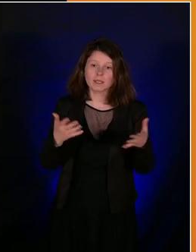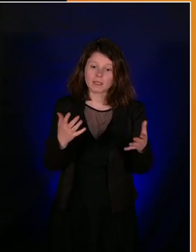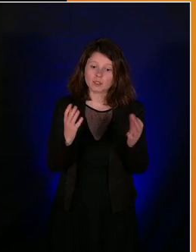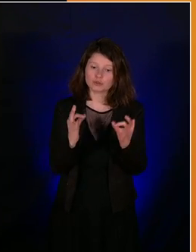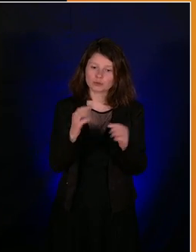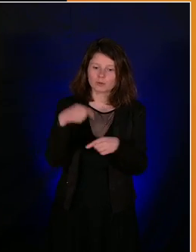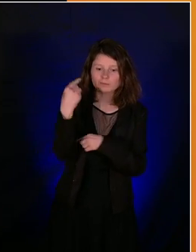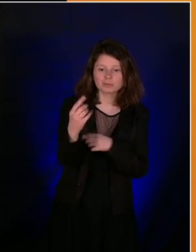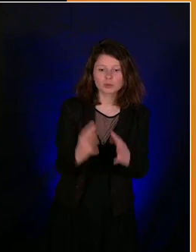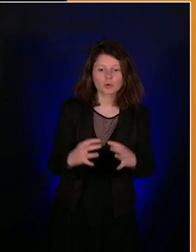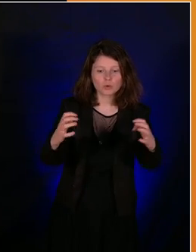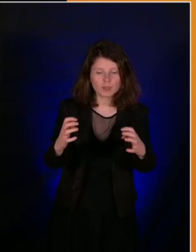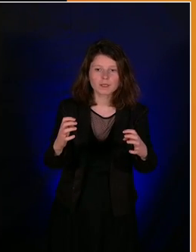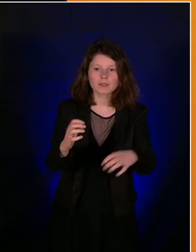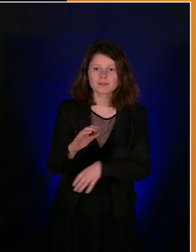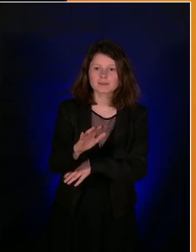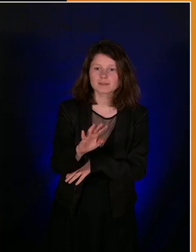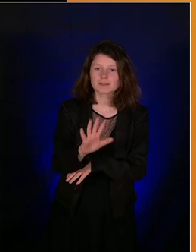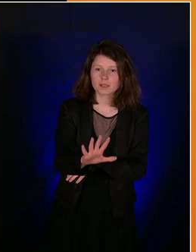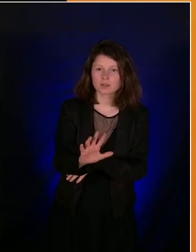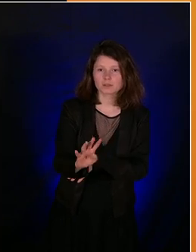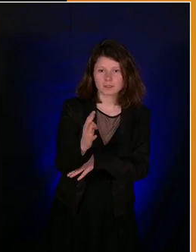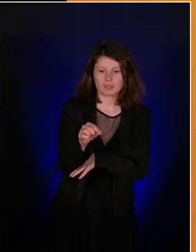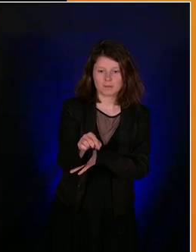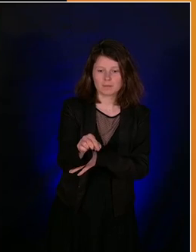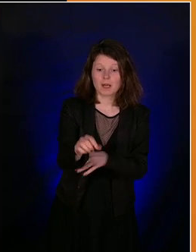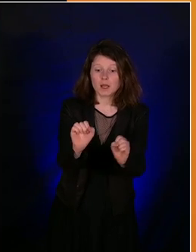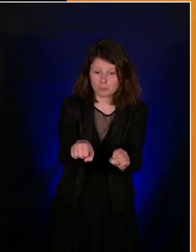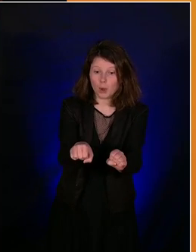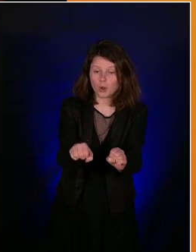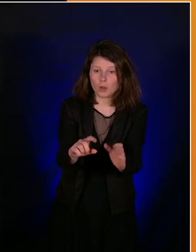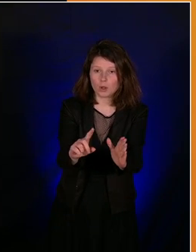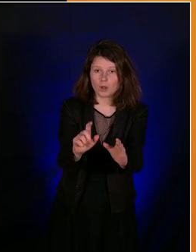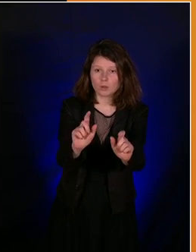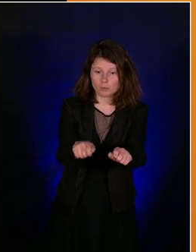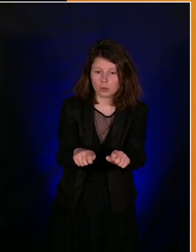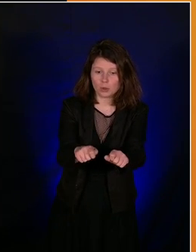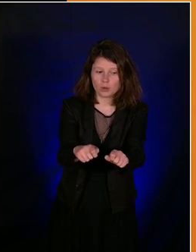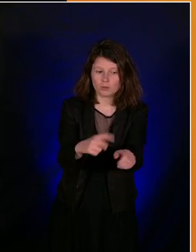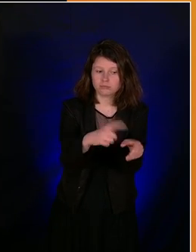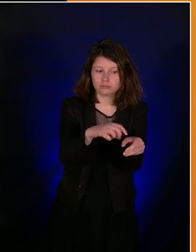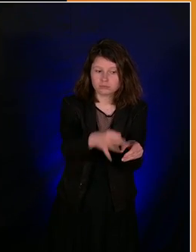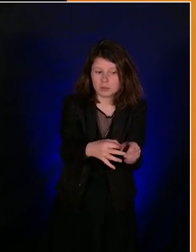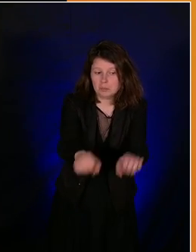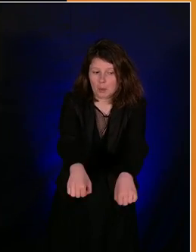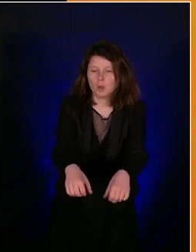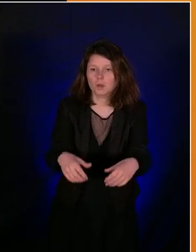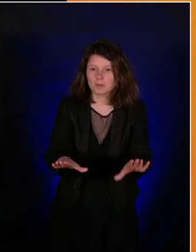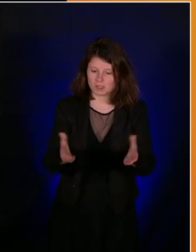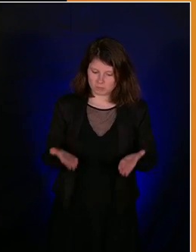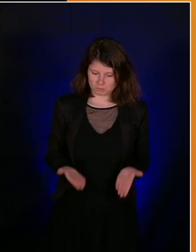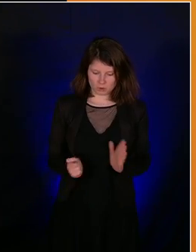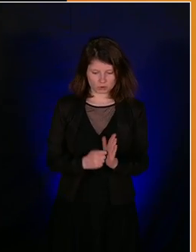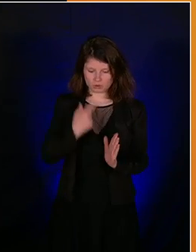prochain pourrait prendre ce genre de de virage mais pour l'instant nous pensons qu'il n'est pas l'heure de prendre des virages et qu'on est mieux dans la